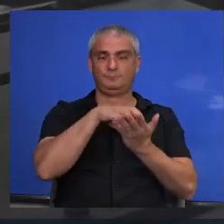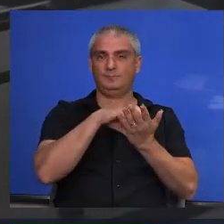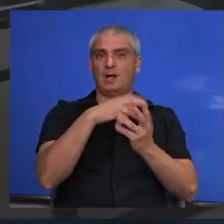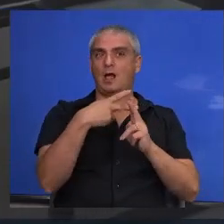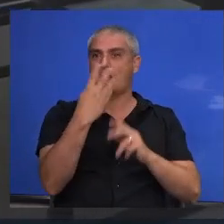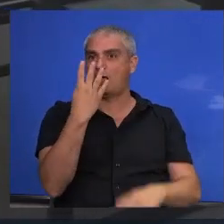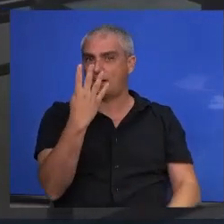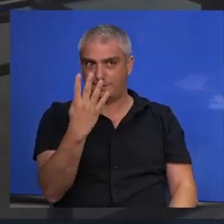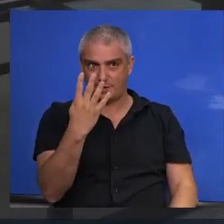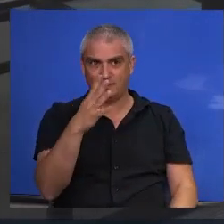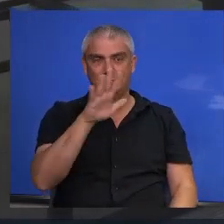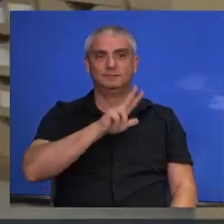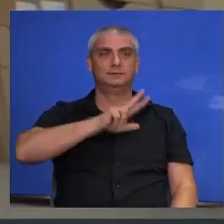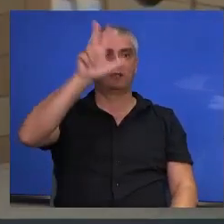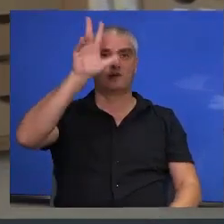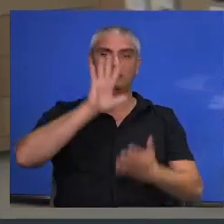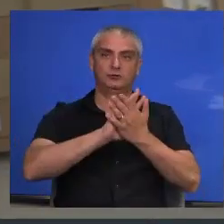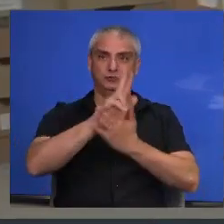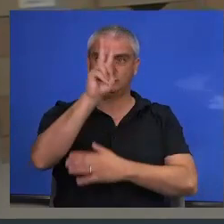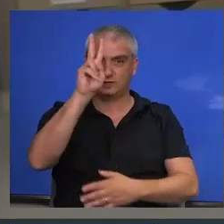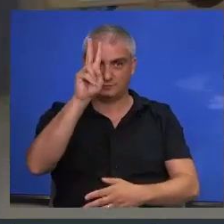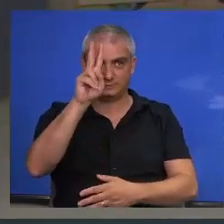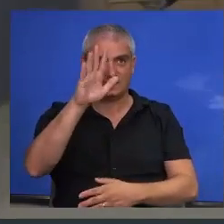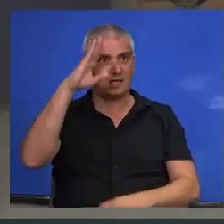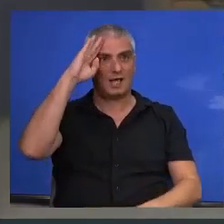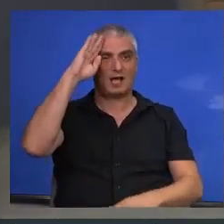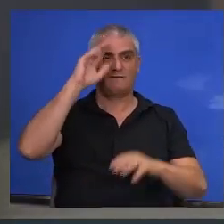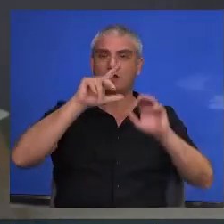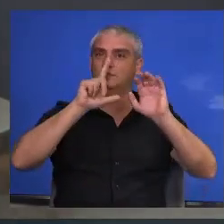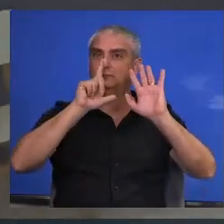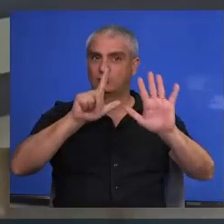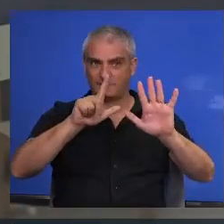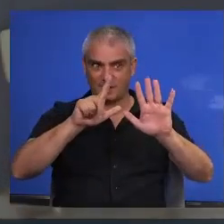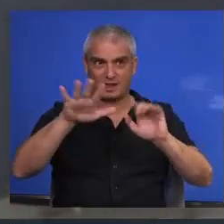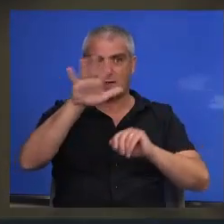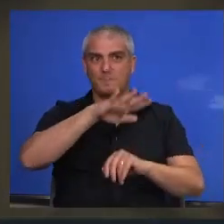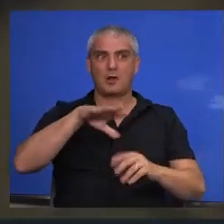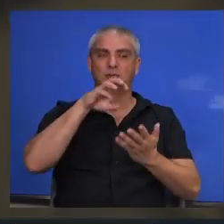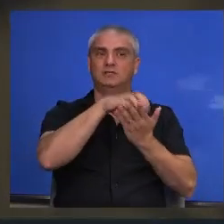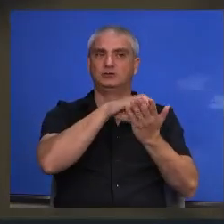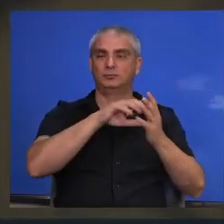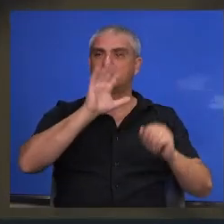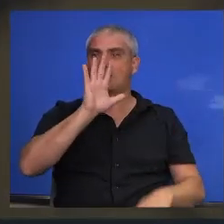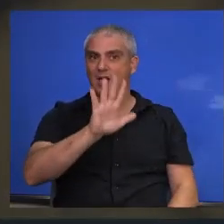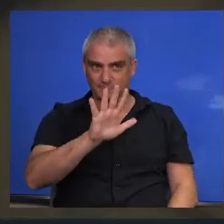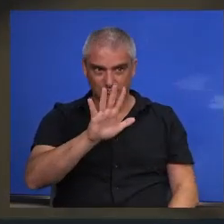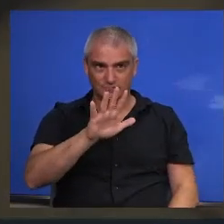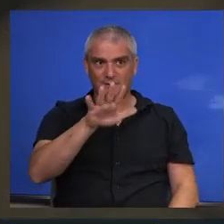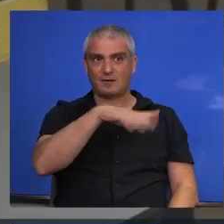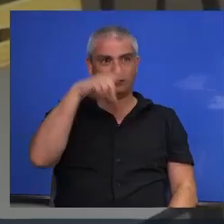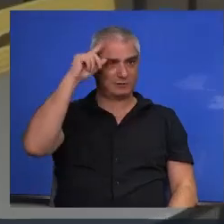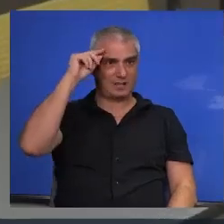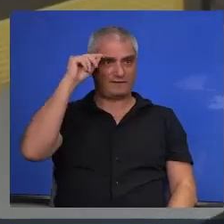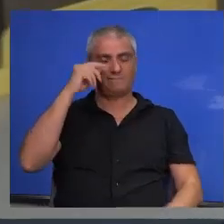במחוז הצפון 12, במחוז חיפה 7, במחוז ההתיישבותי 5, ובמחוז תל אביב פתיחה